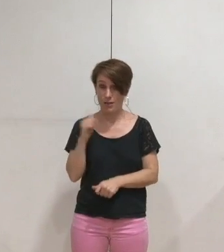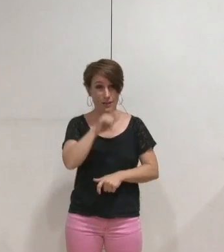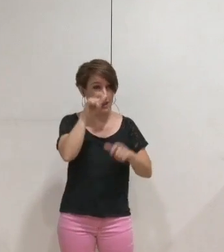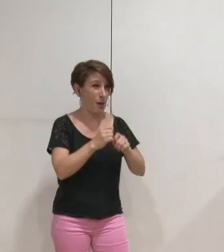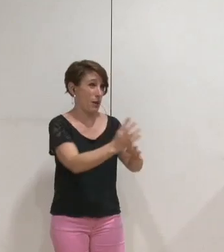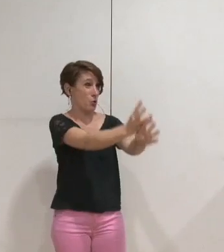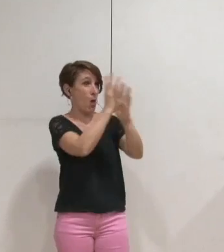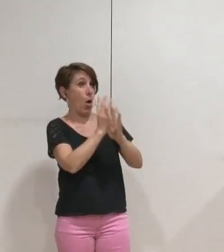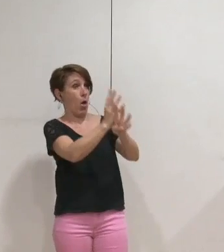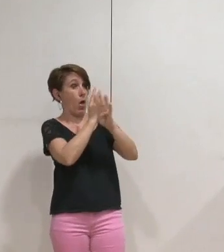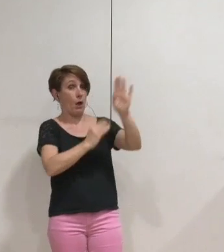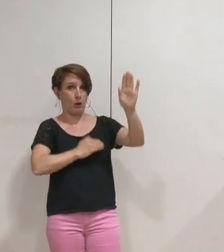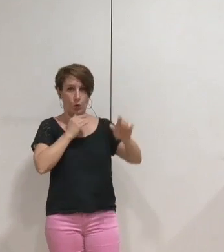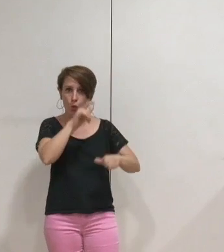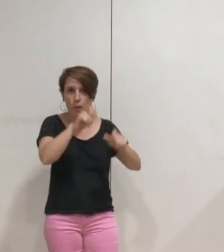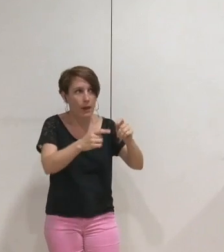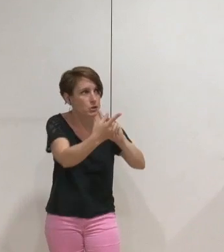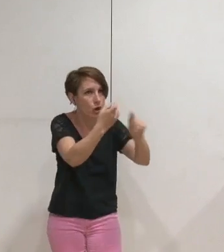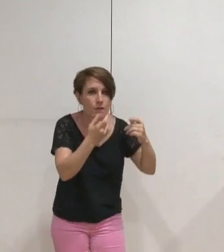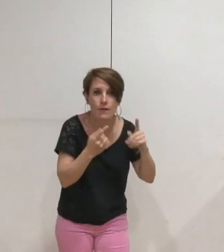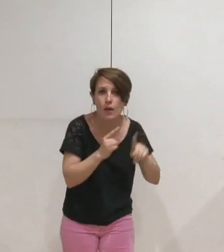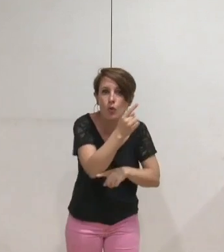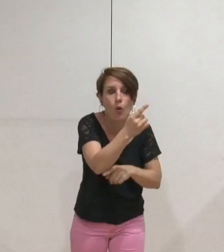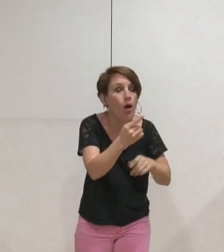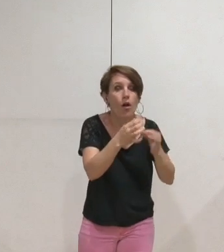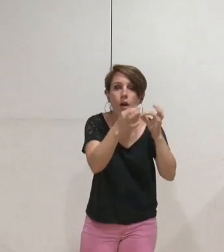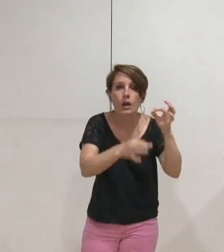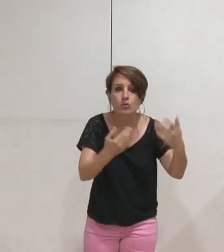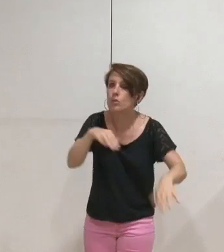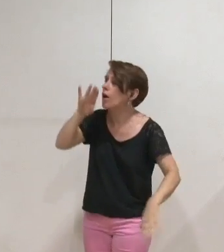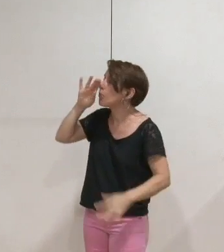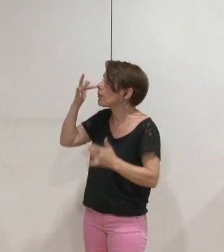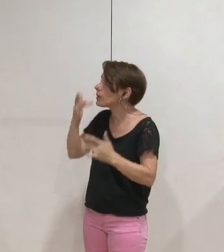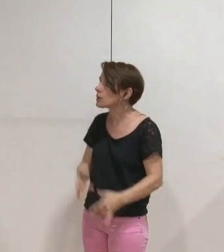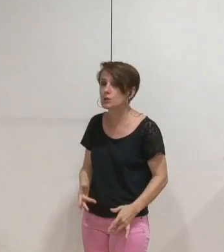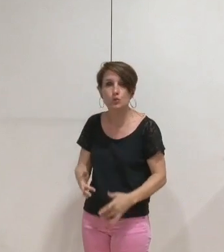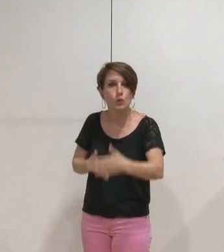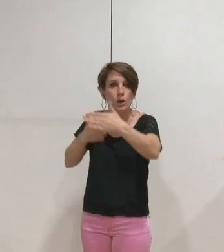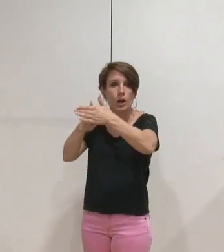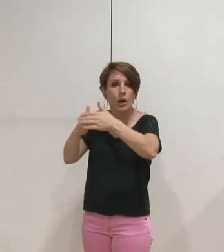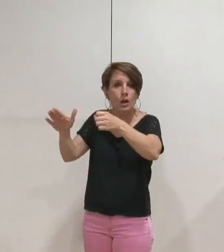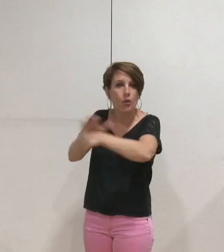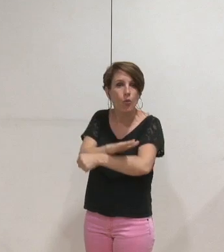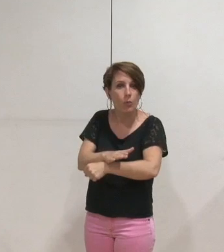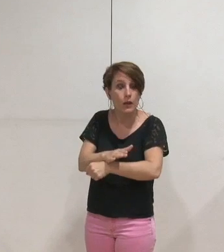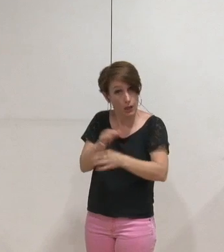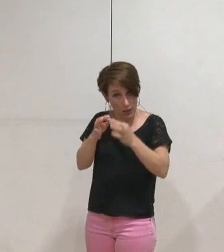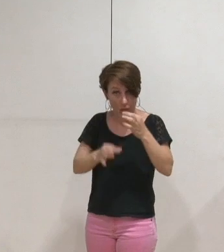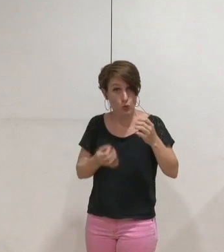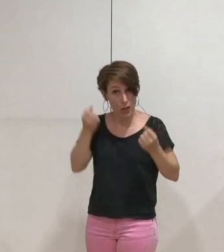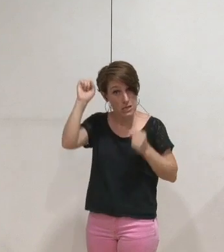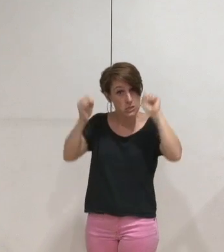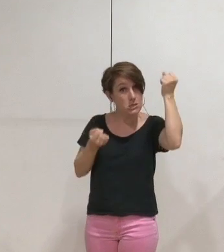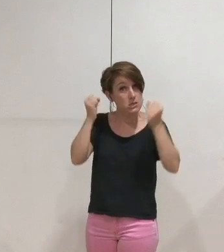engendré des problèmes à la fois de de dépit de personnes qui ont pu venir très loin et qui se retrouvent bloqué et de tension on a pu le constater